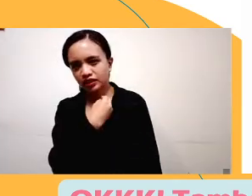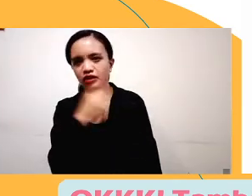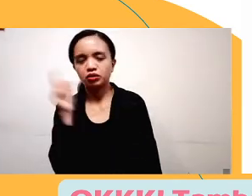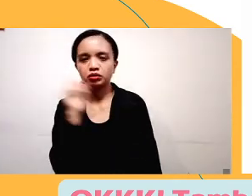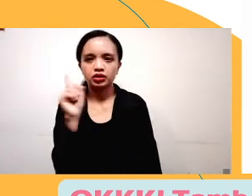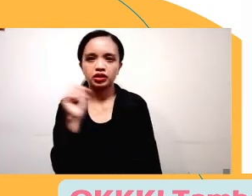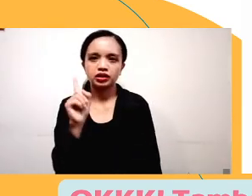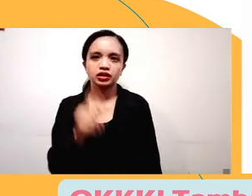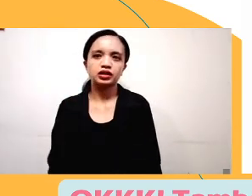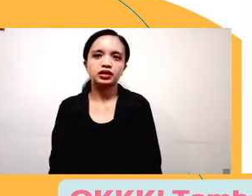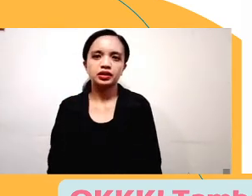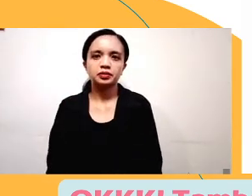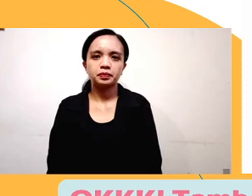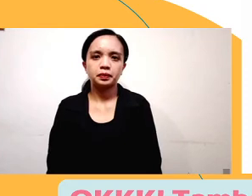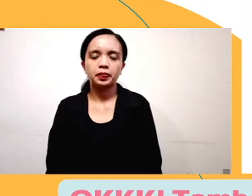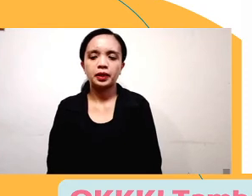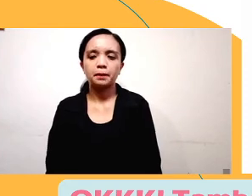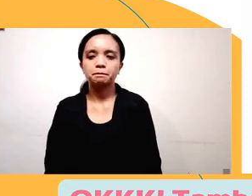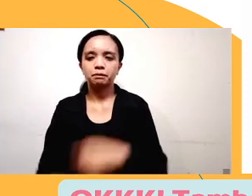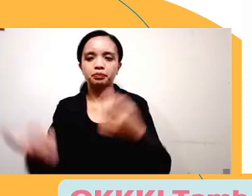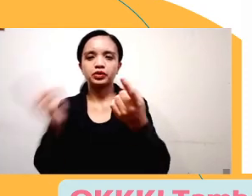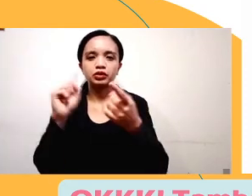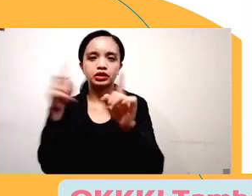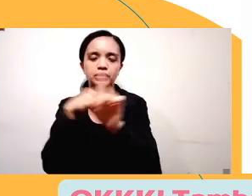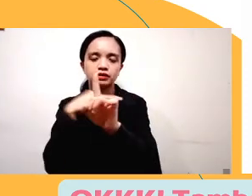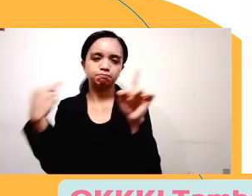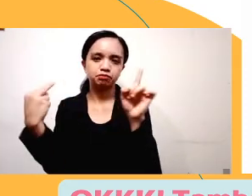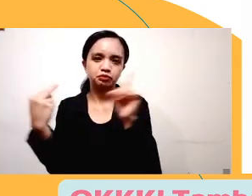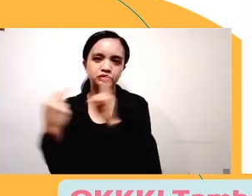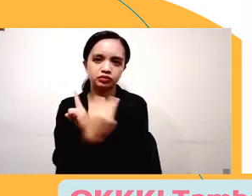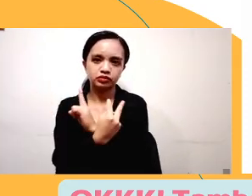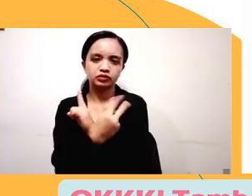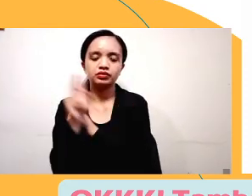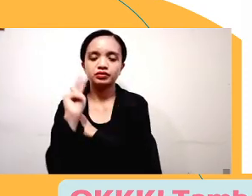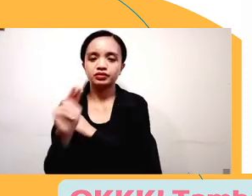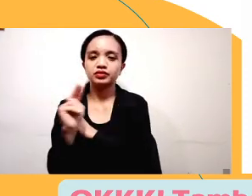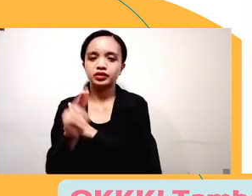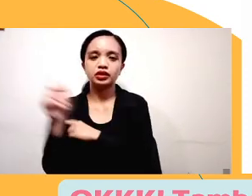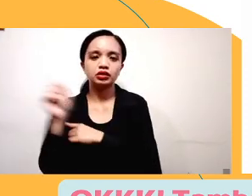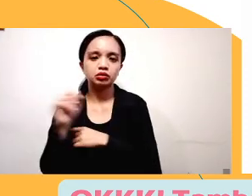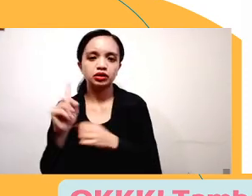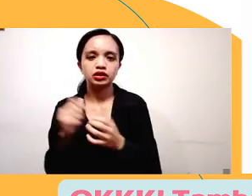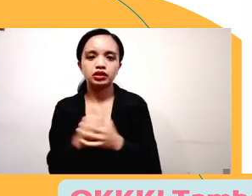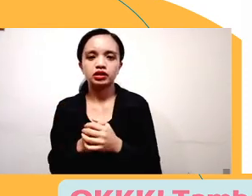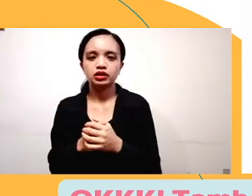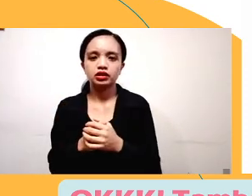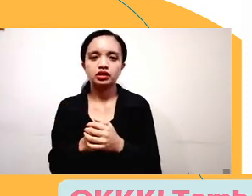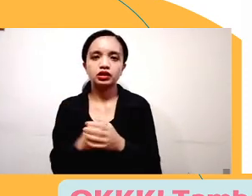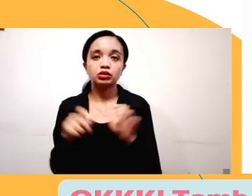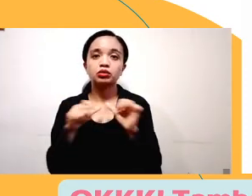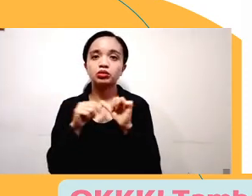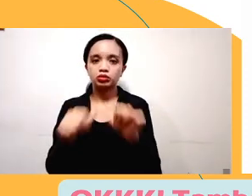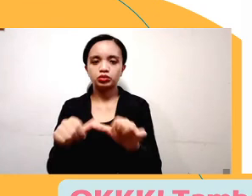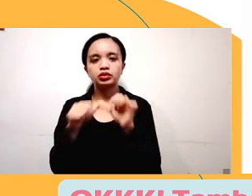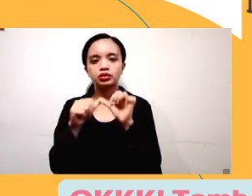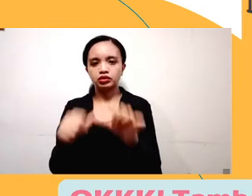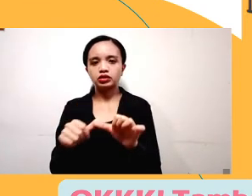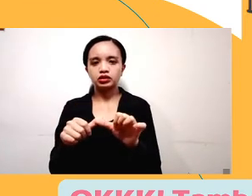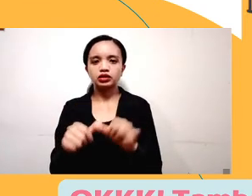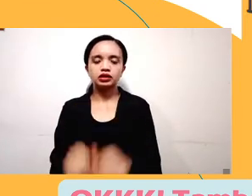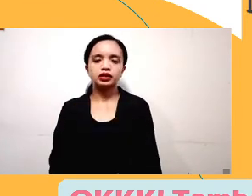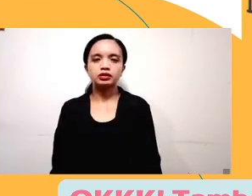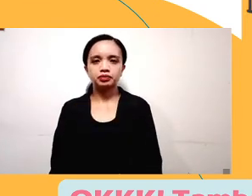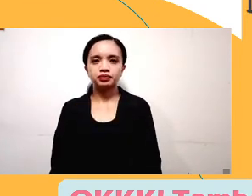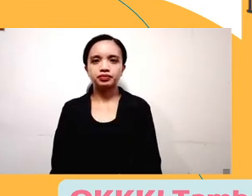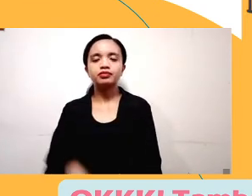unlearning. Isa na namang aspeto yon na kailangan nating iniisip sa ating patuloy na pagkatuto. At siyempre,